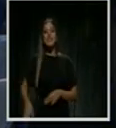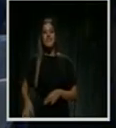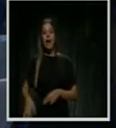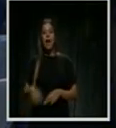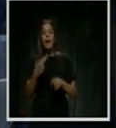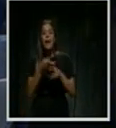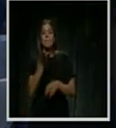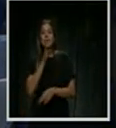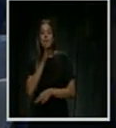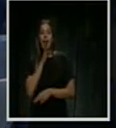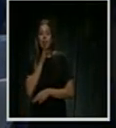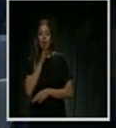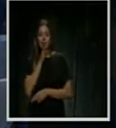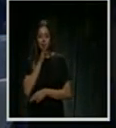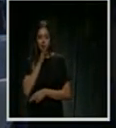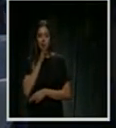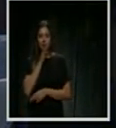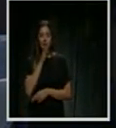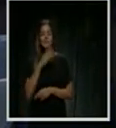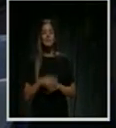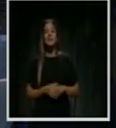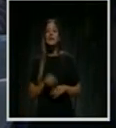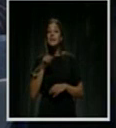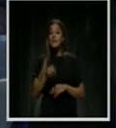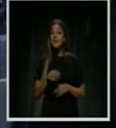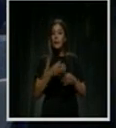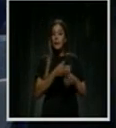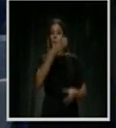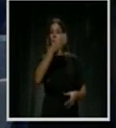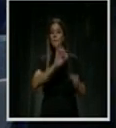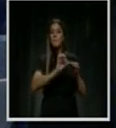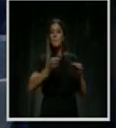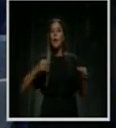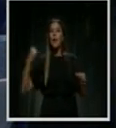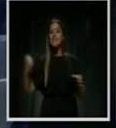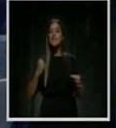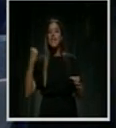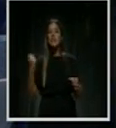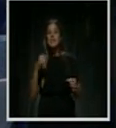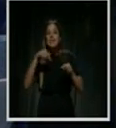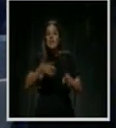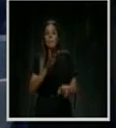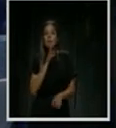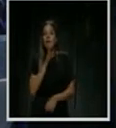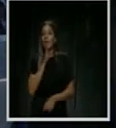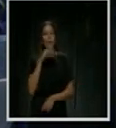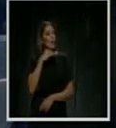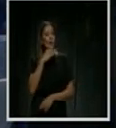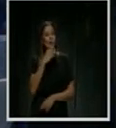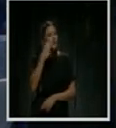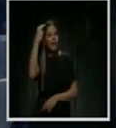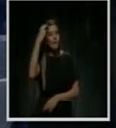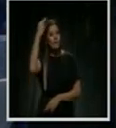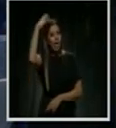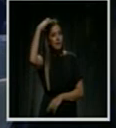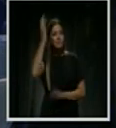hemmhekk tajtu u għandna fil-fatt power station privata. Din hija l-ipokrezija illi